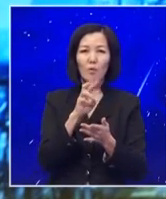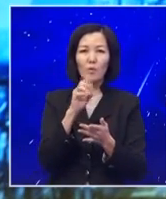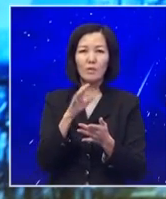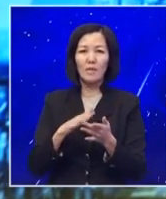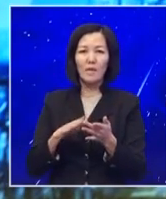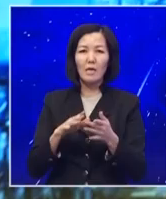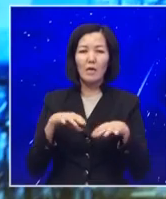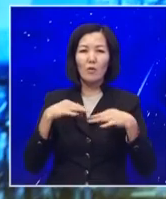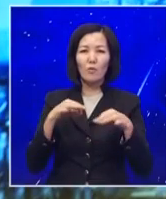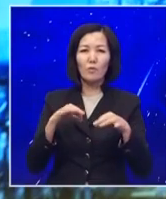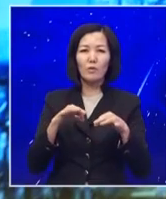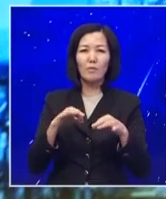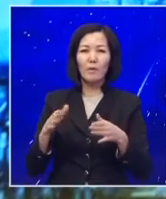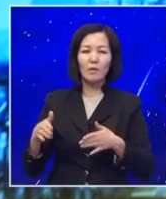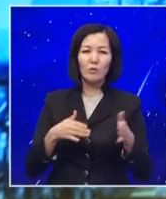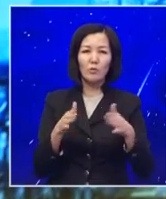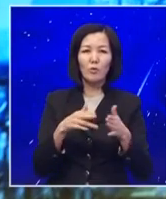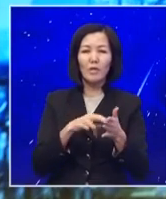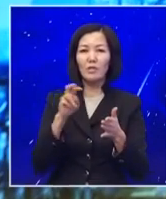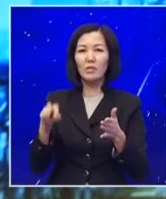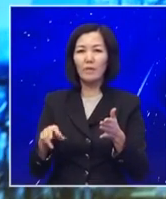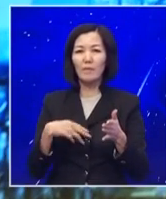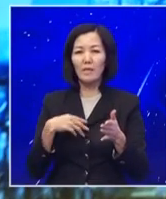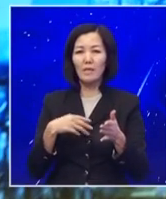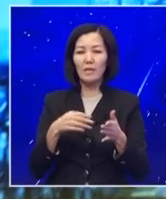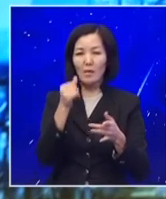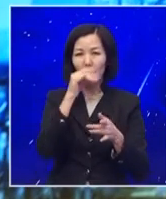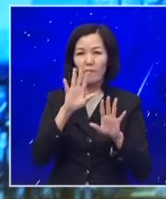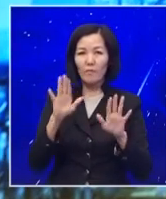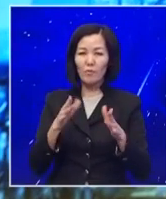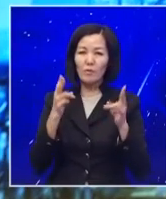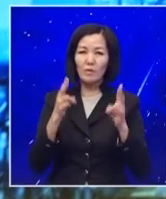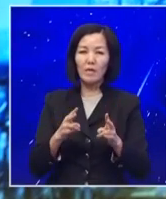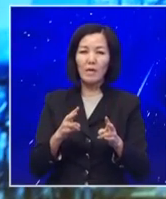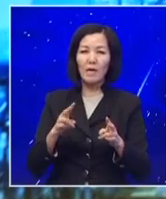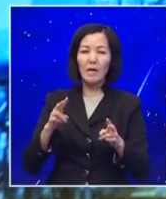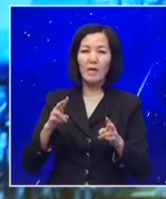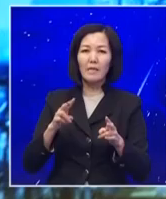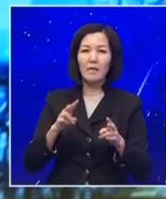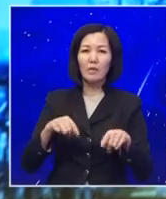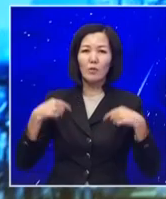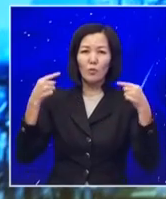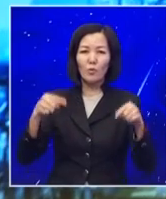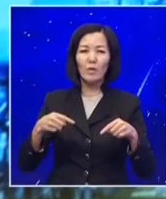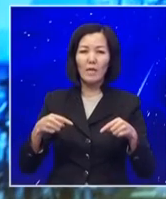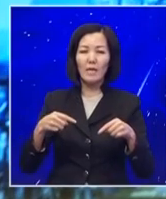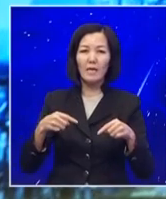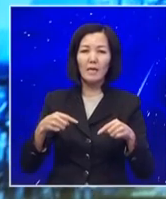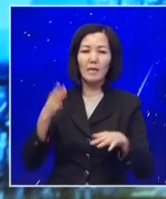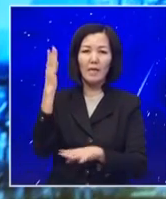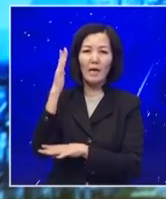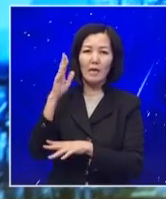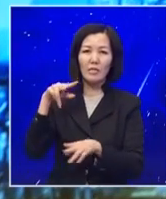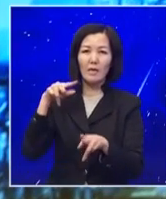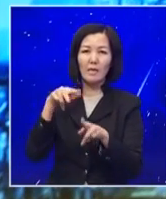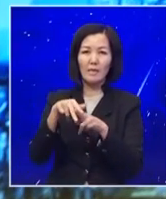жеңіл автокөлік жолдан шығып кетіпті. Қиядан ұшып кете жаздаған. Артқы екі дөңгелегі ағаш түбіне ілініп қалыпты.